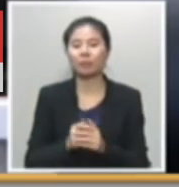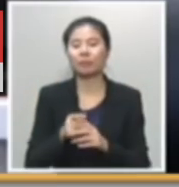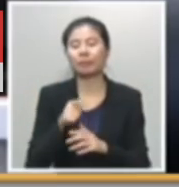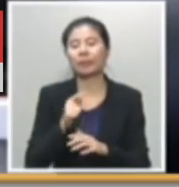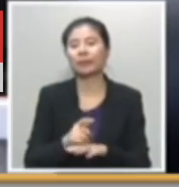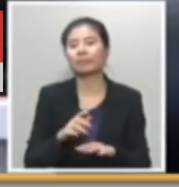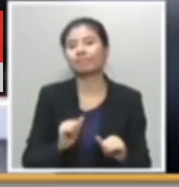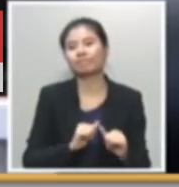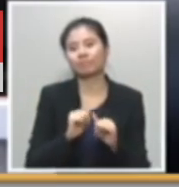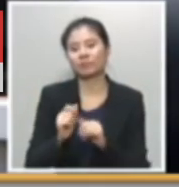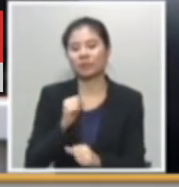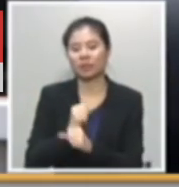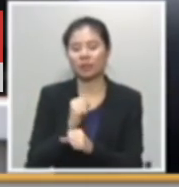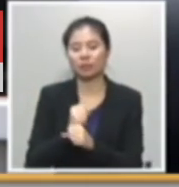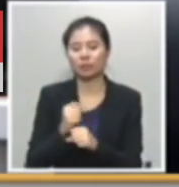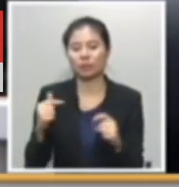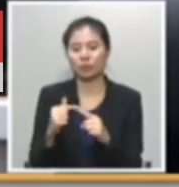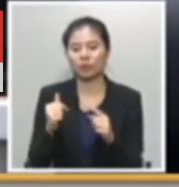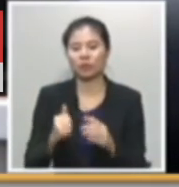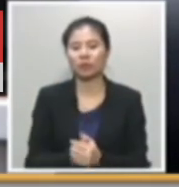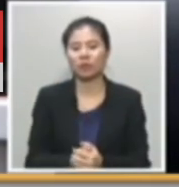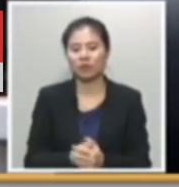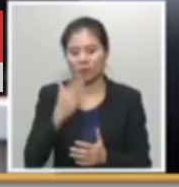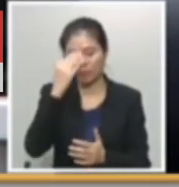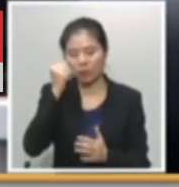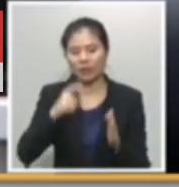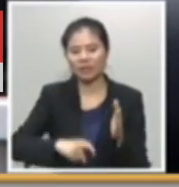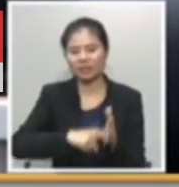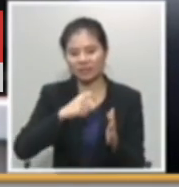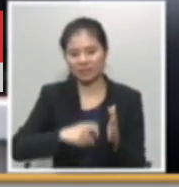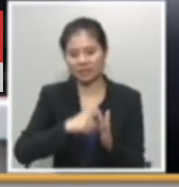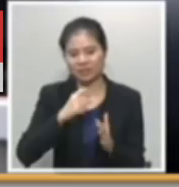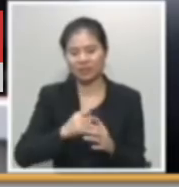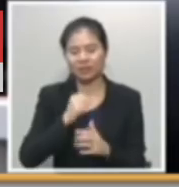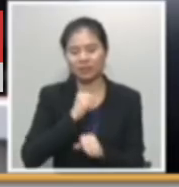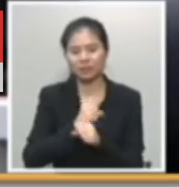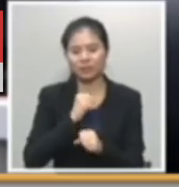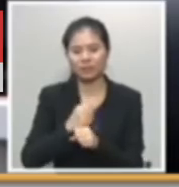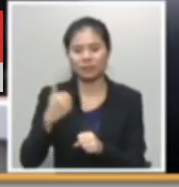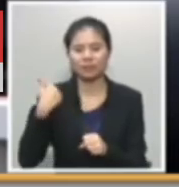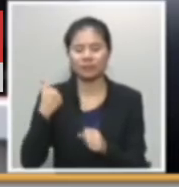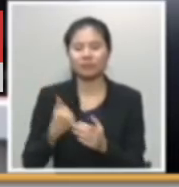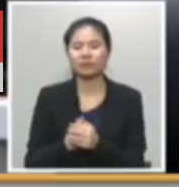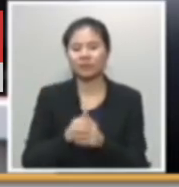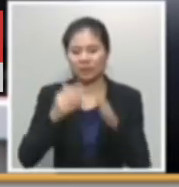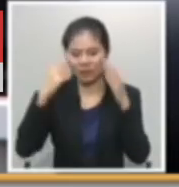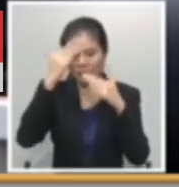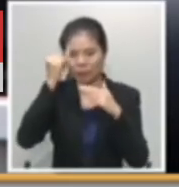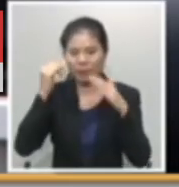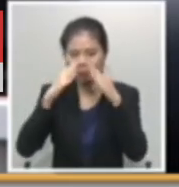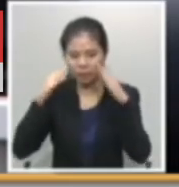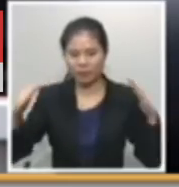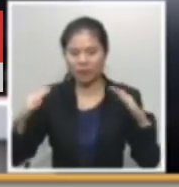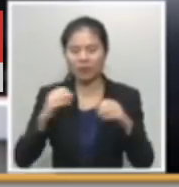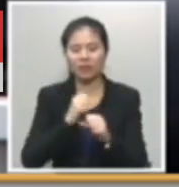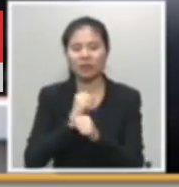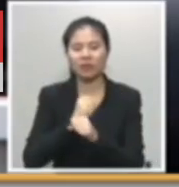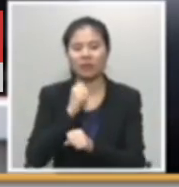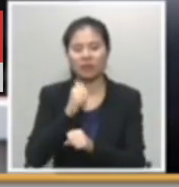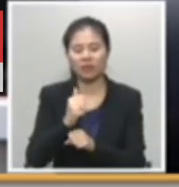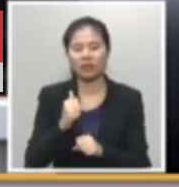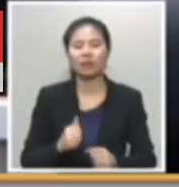นมันไปเวียดนามแน่จริงตอบมานะครับถ้าฝีมือดีปล่อยให้ไปเวียดนามได้ยังไงนะ